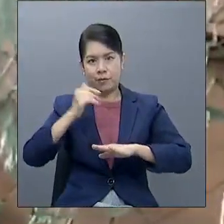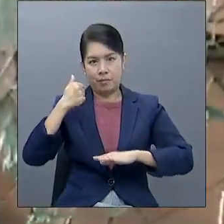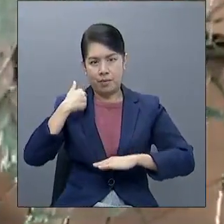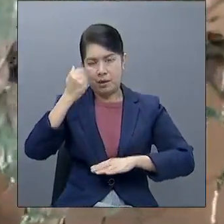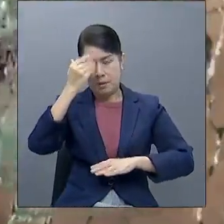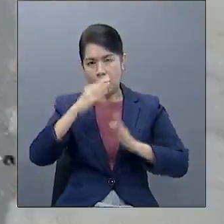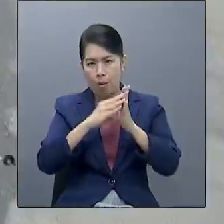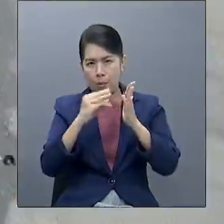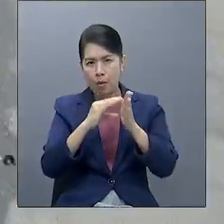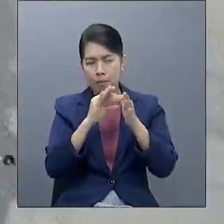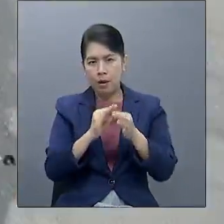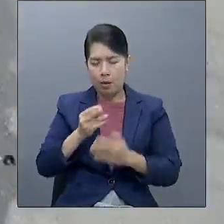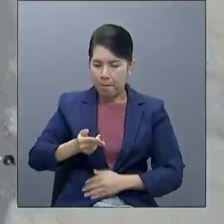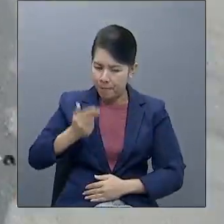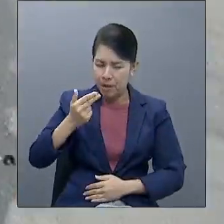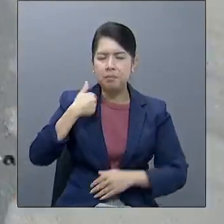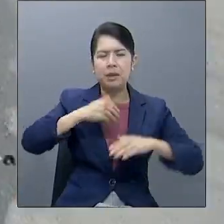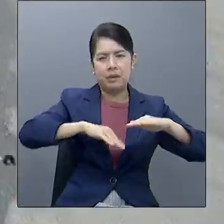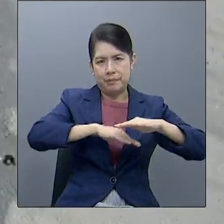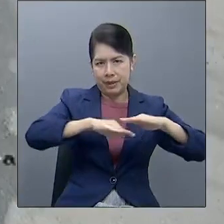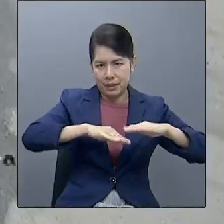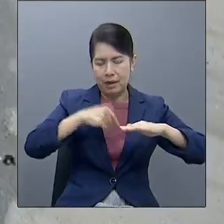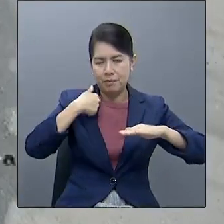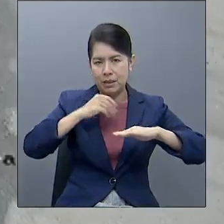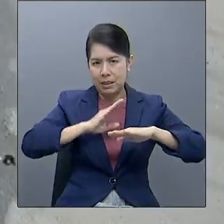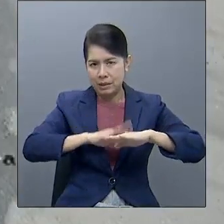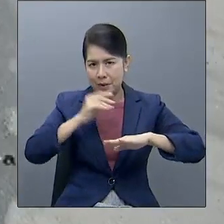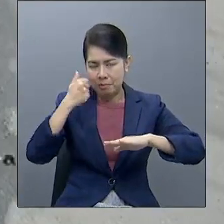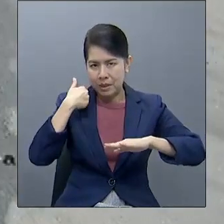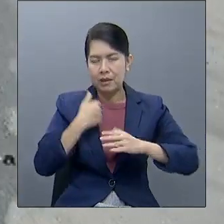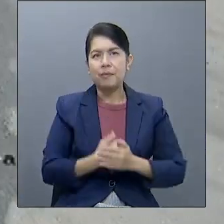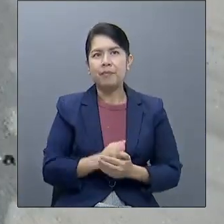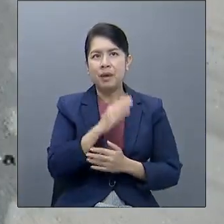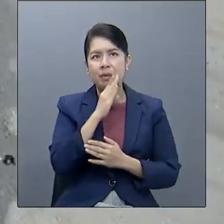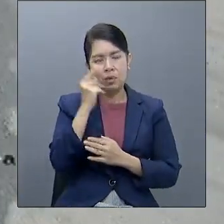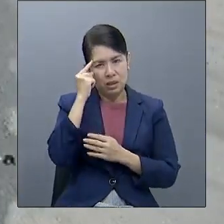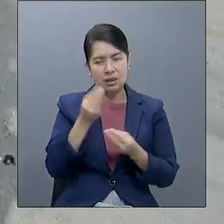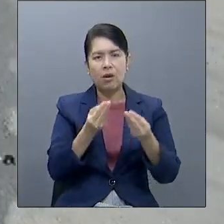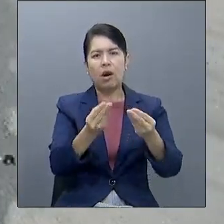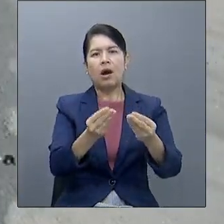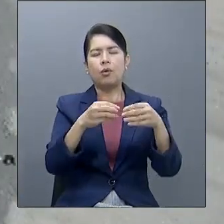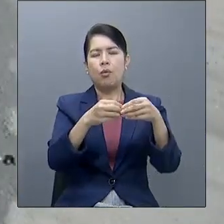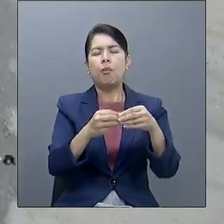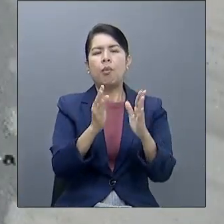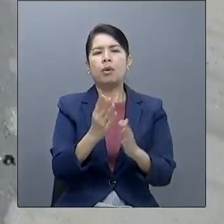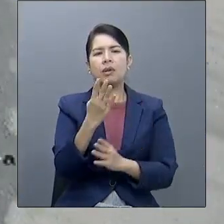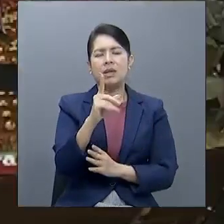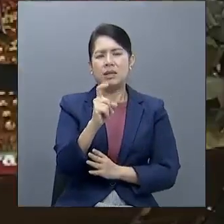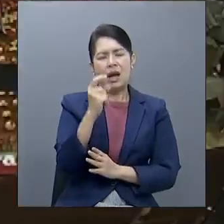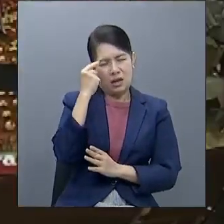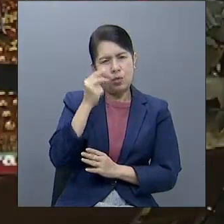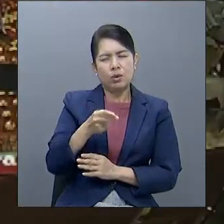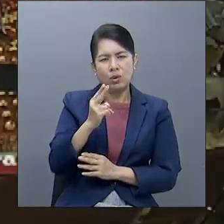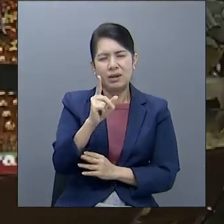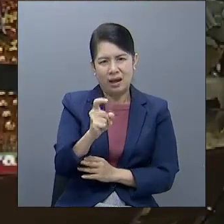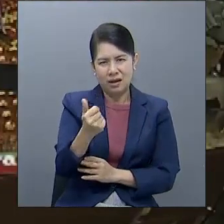รมหลักสูตรการใช้อาวุธปืนเบื้องต้นหากประสงค์ให้ผู้ก่อเหตุถึงแก่ความตายย่อมสามารถทำได้และเมื่อพิจารณาจ